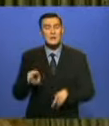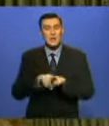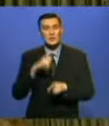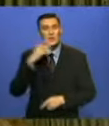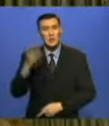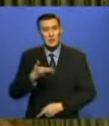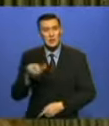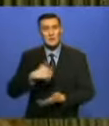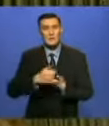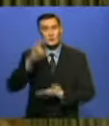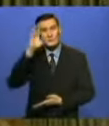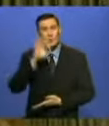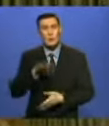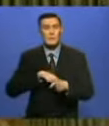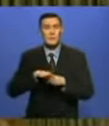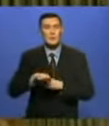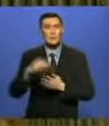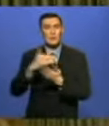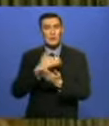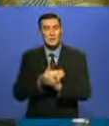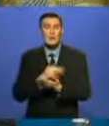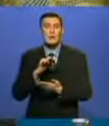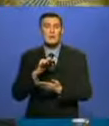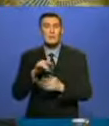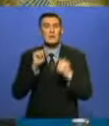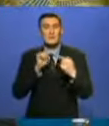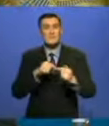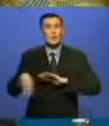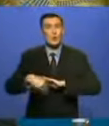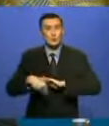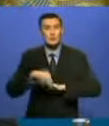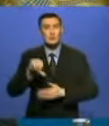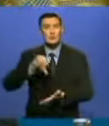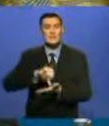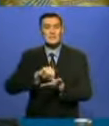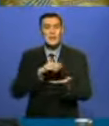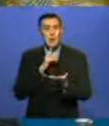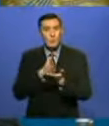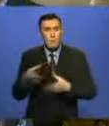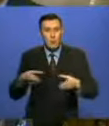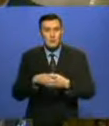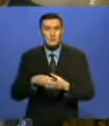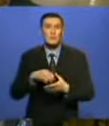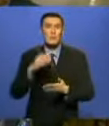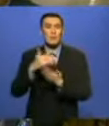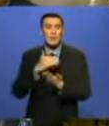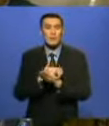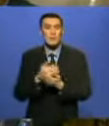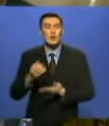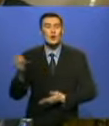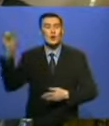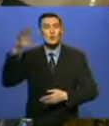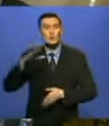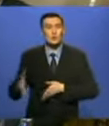доложил президенту об утверждении дорожной карты по реализации программы противодействия коррупции и участии партии в осуществлении программы Нурлы-Жол, заверив,